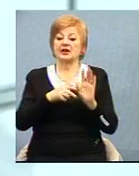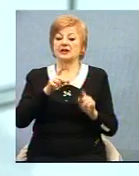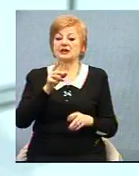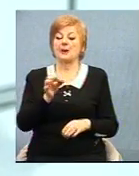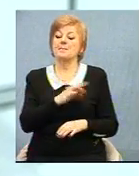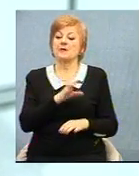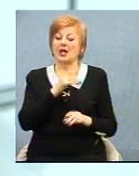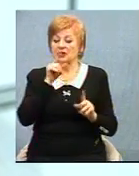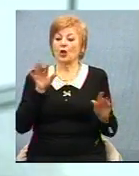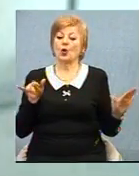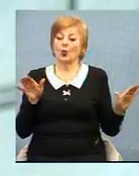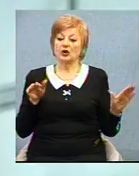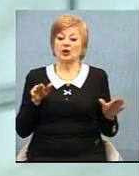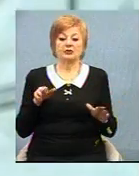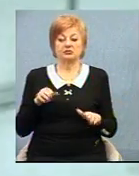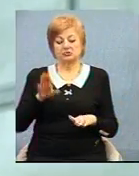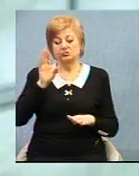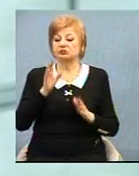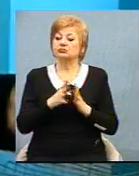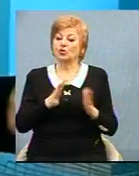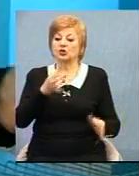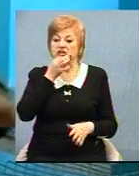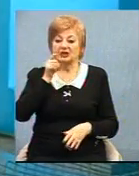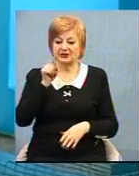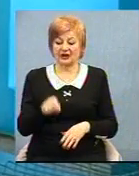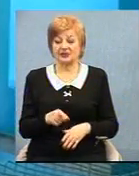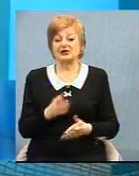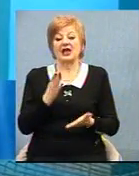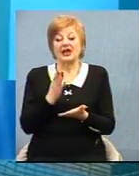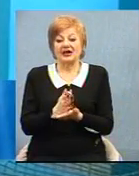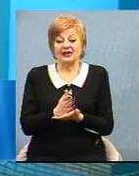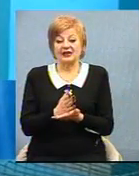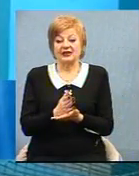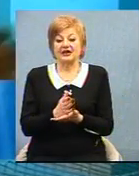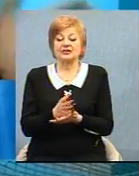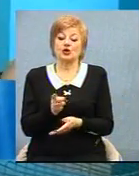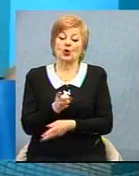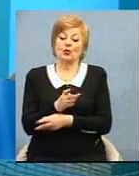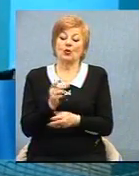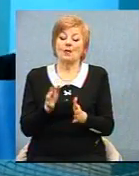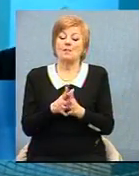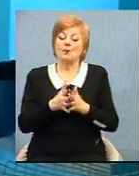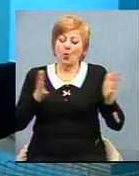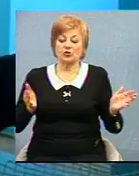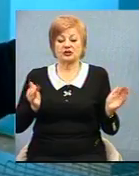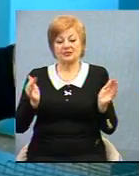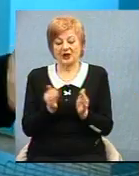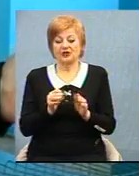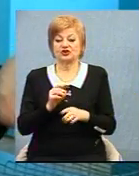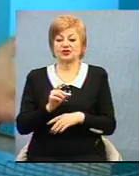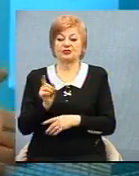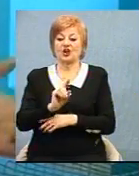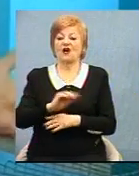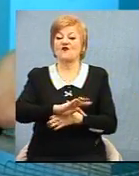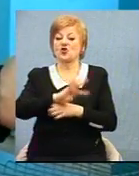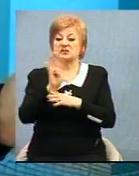павлінів. Ця порода голубів чоловіку найбільш до вподоби. Є голуби з меншими хвостами, у мене з більшими хвостами. Ну